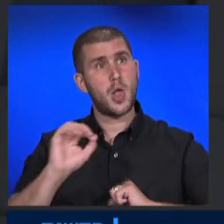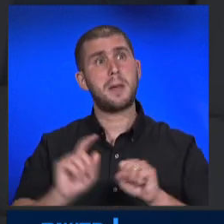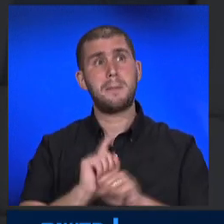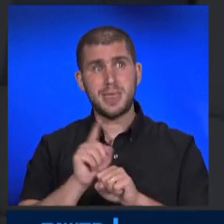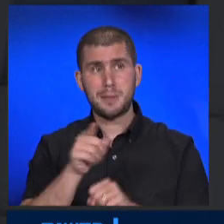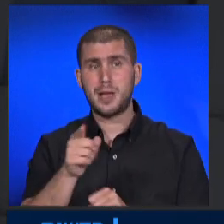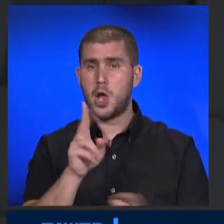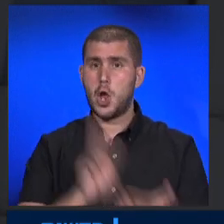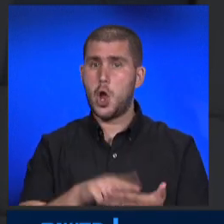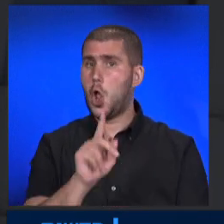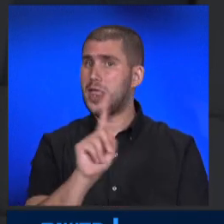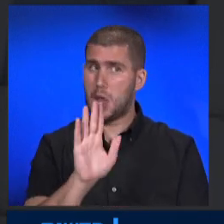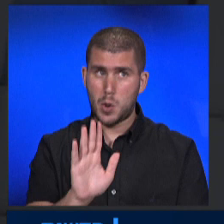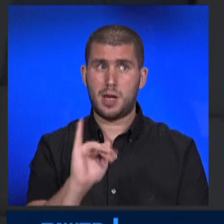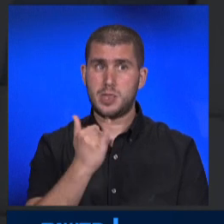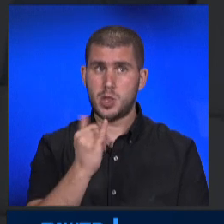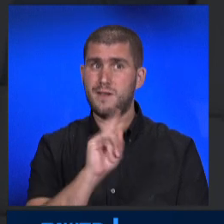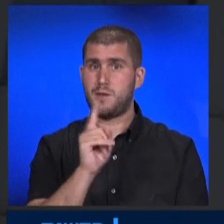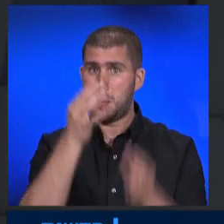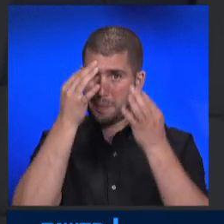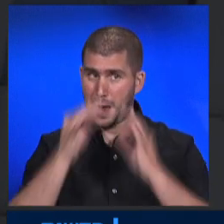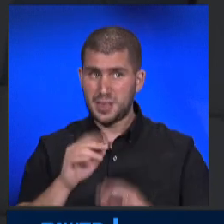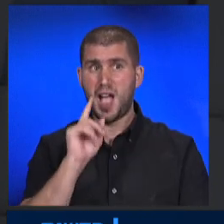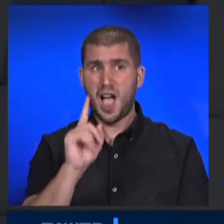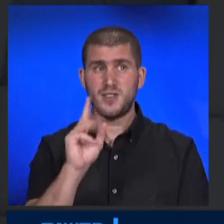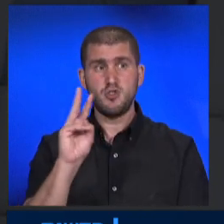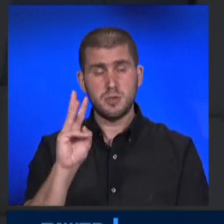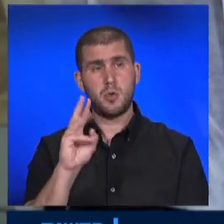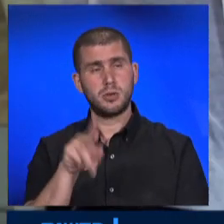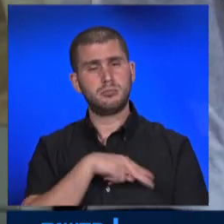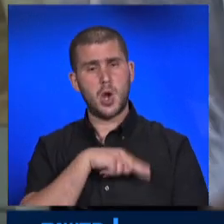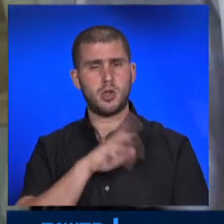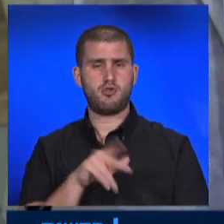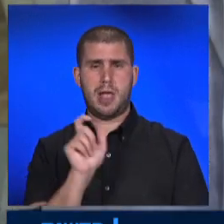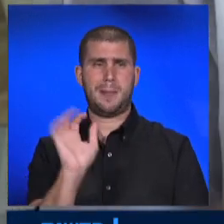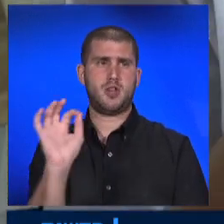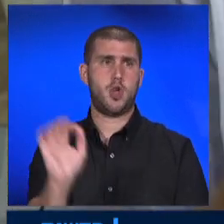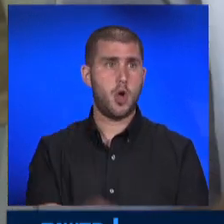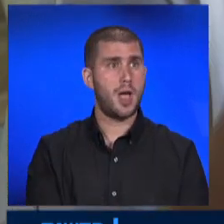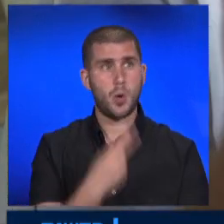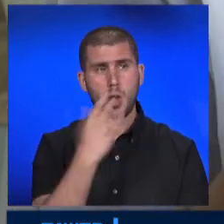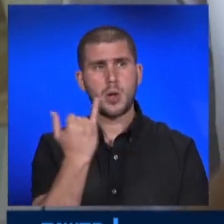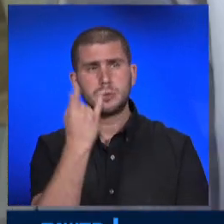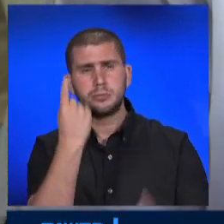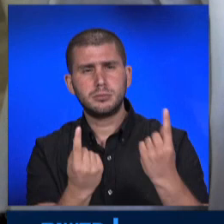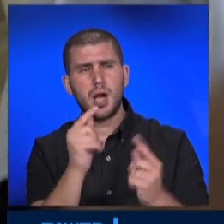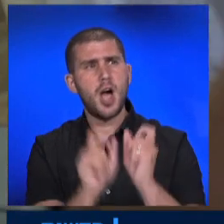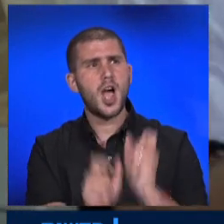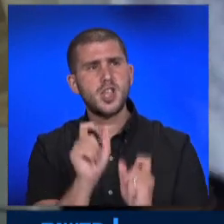כרגע היא לא נכונה ולא מכבדת. אבל שימון עומד מאחורי המילים שלו. תמיד הייתי רואה כל מיני